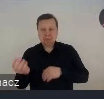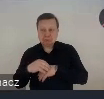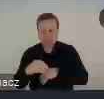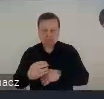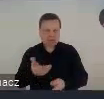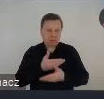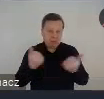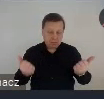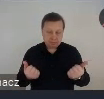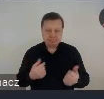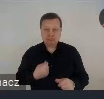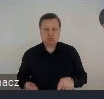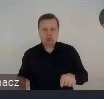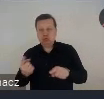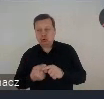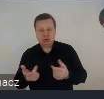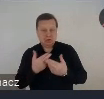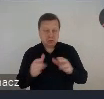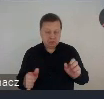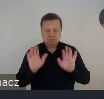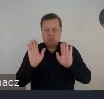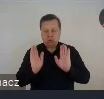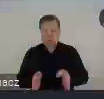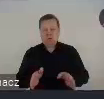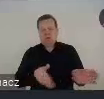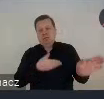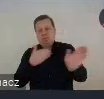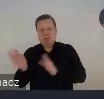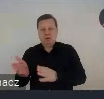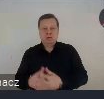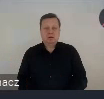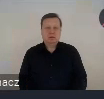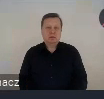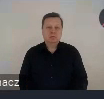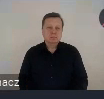dodać, no to przechodzimy dalej.